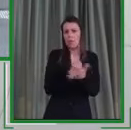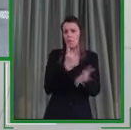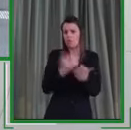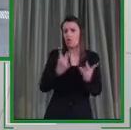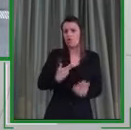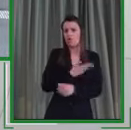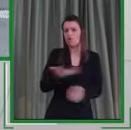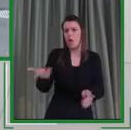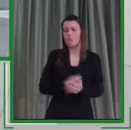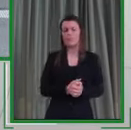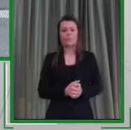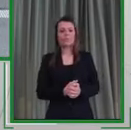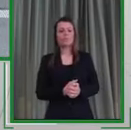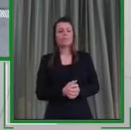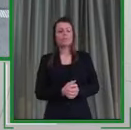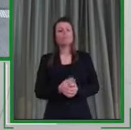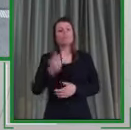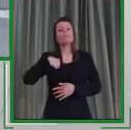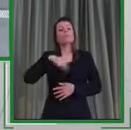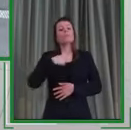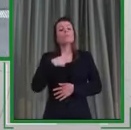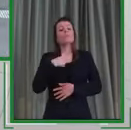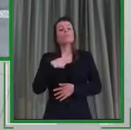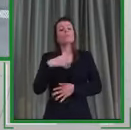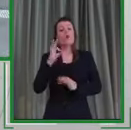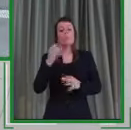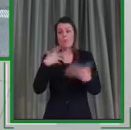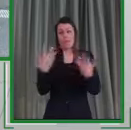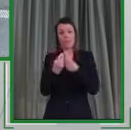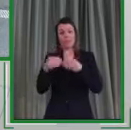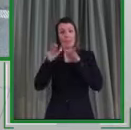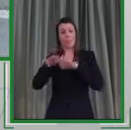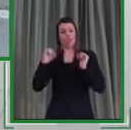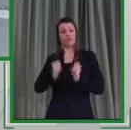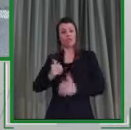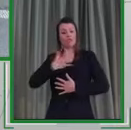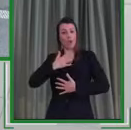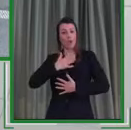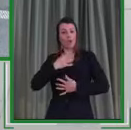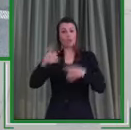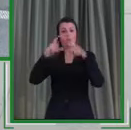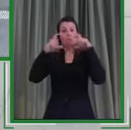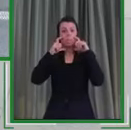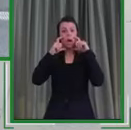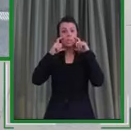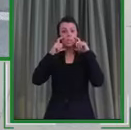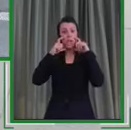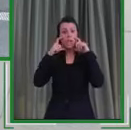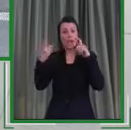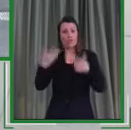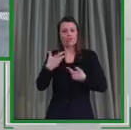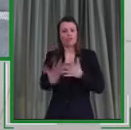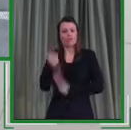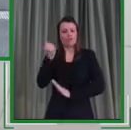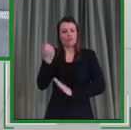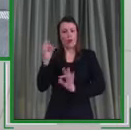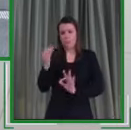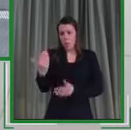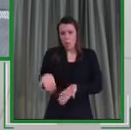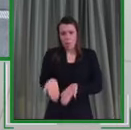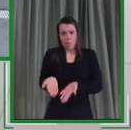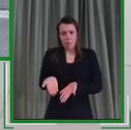abbiamo appena ritirato per la nostra protezione civile le mascherine grande ringraziamento al presidente